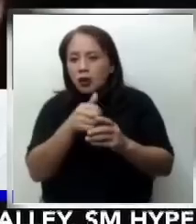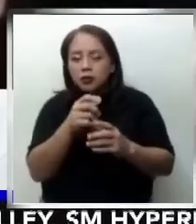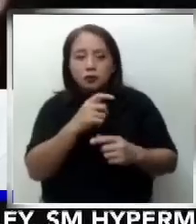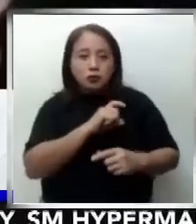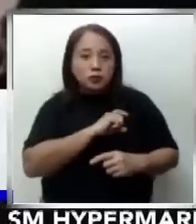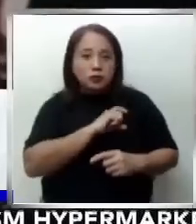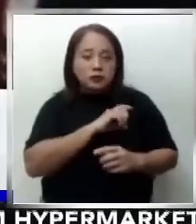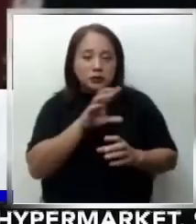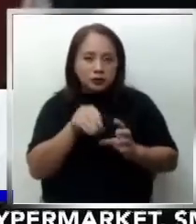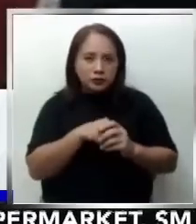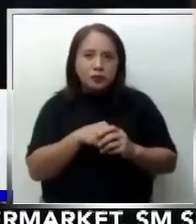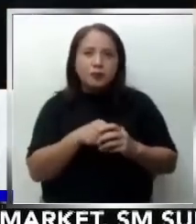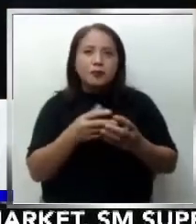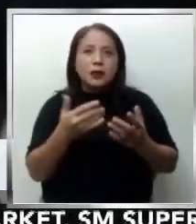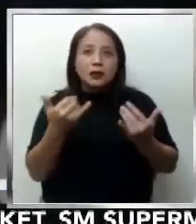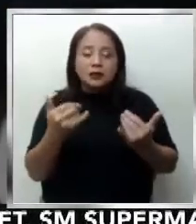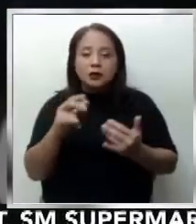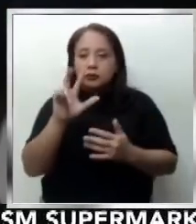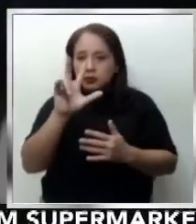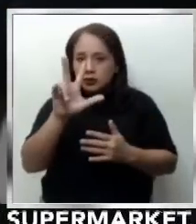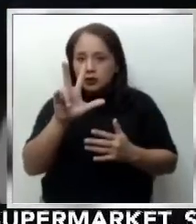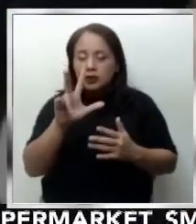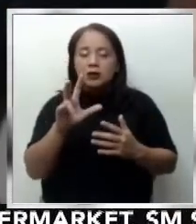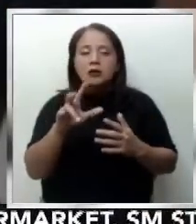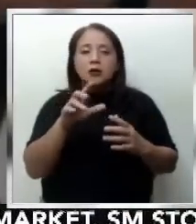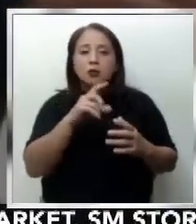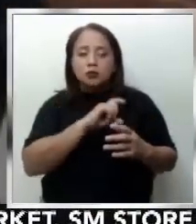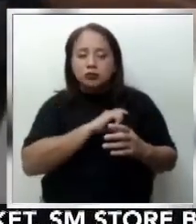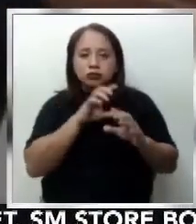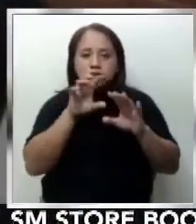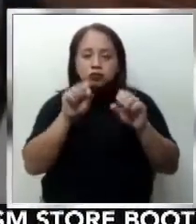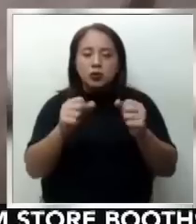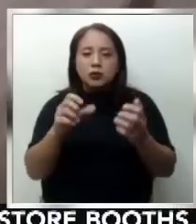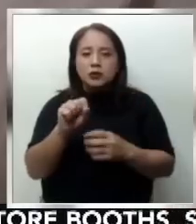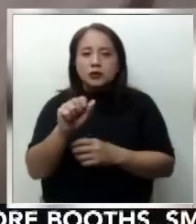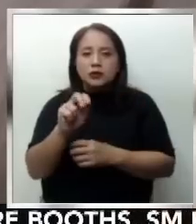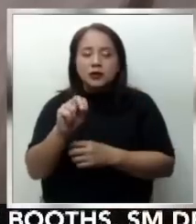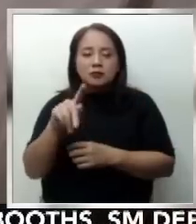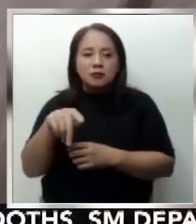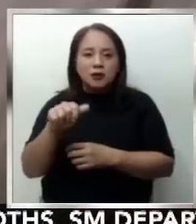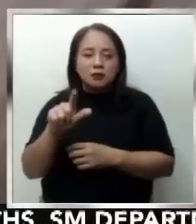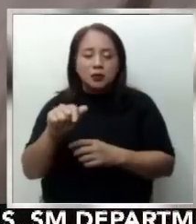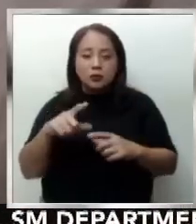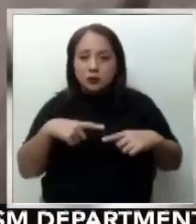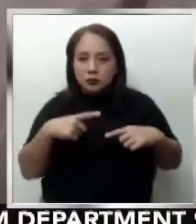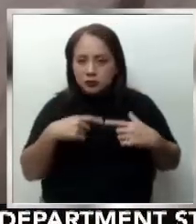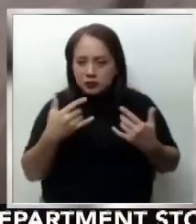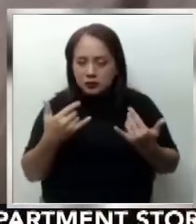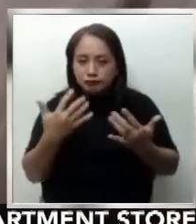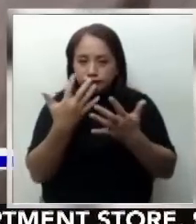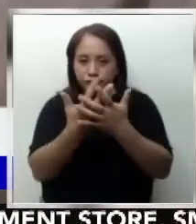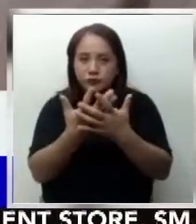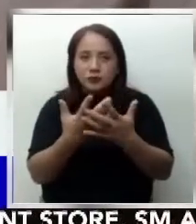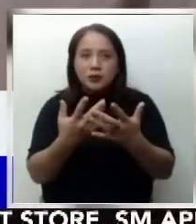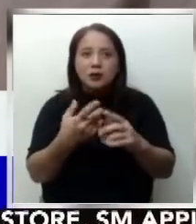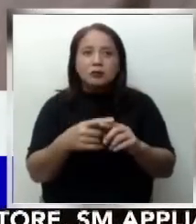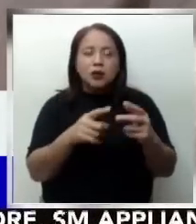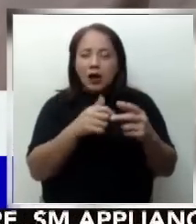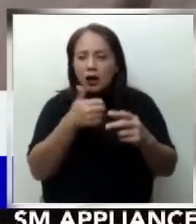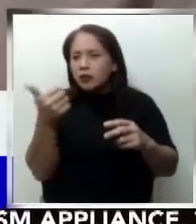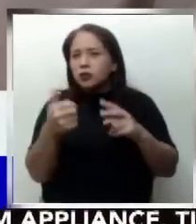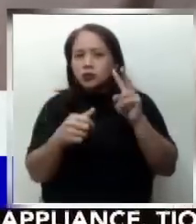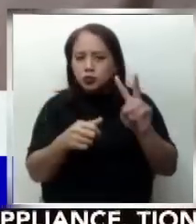ngayon, 3 pulis pa lang ang nakakulong at nasa San Pablo District Jail sa Laguna. Meron pang 2 pulis na tinatanong nga